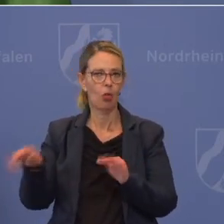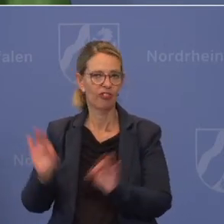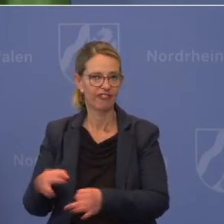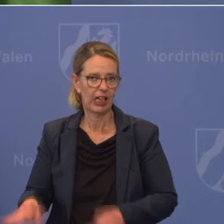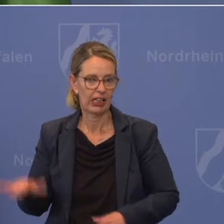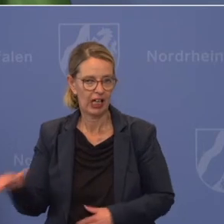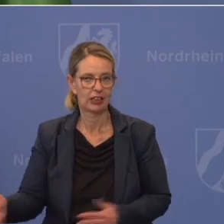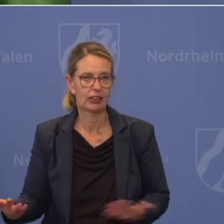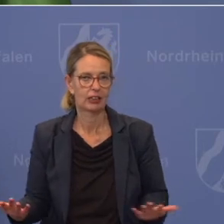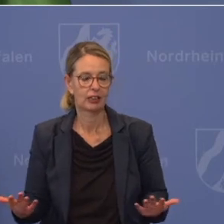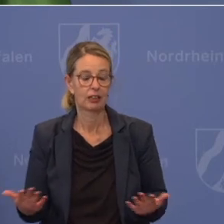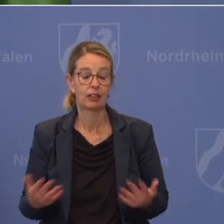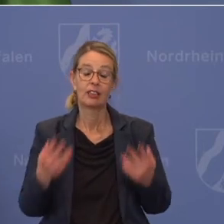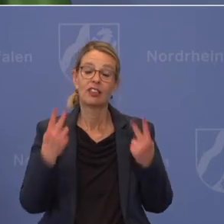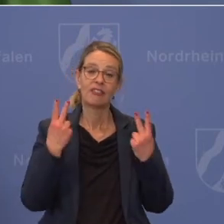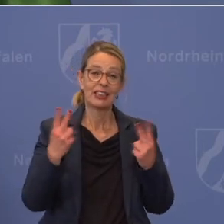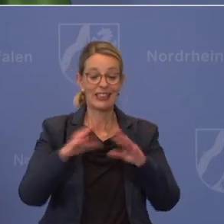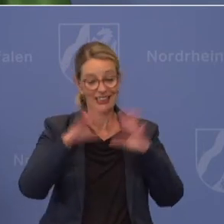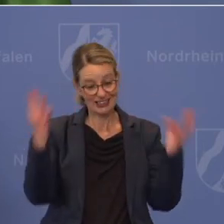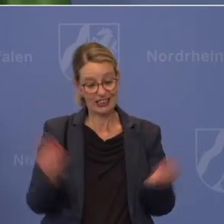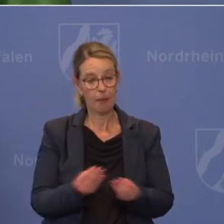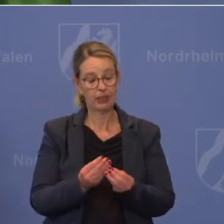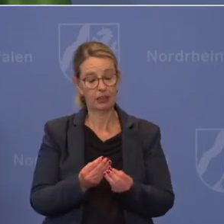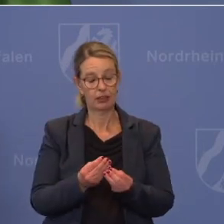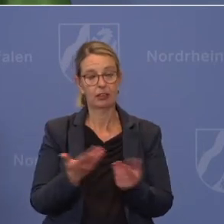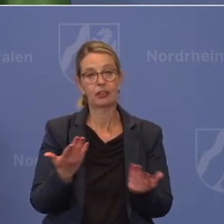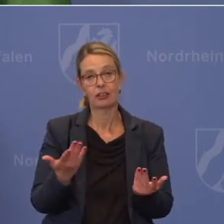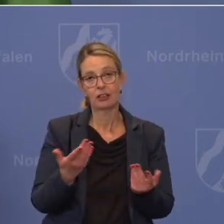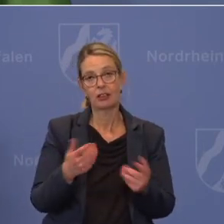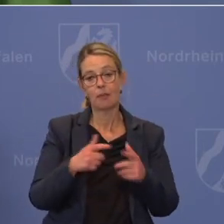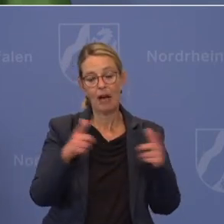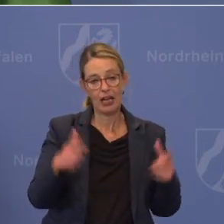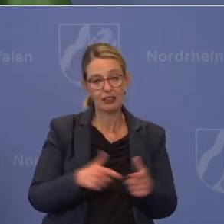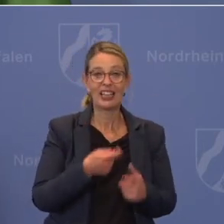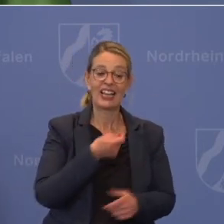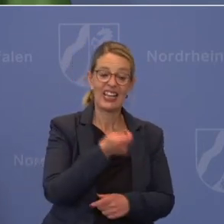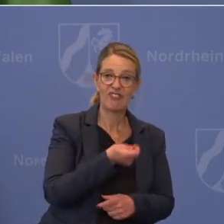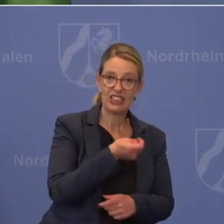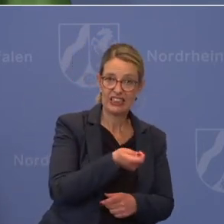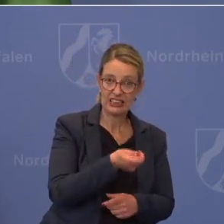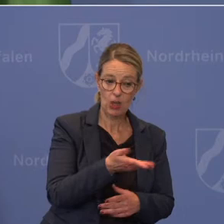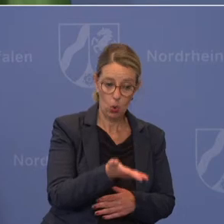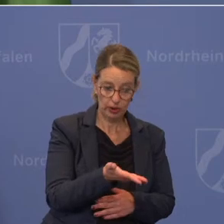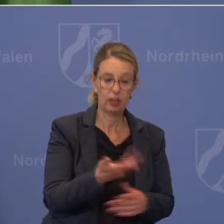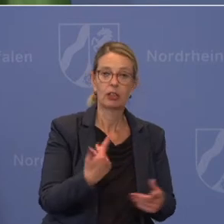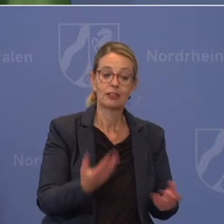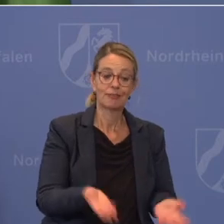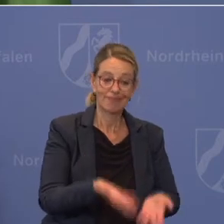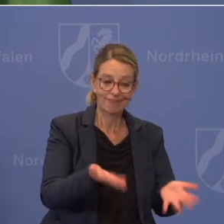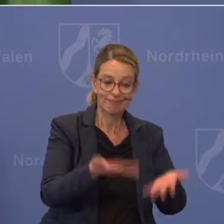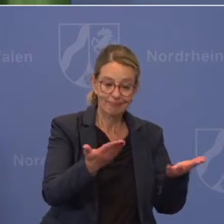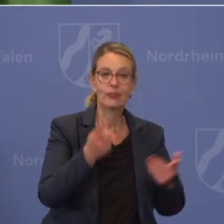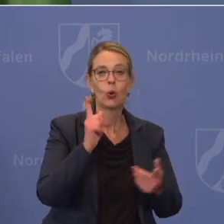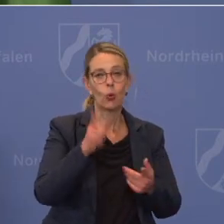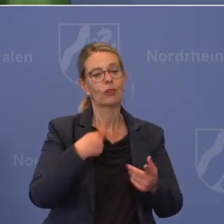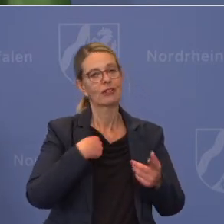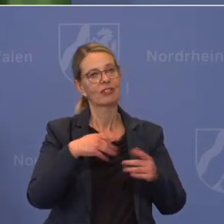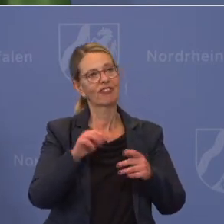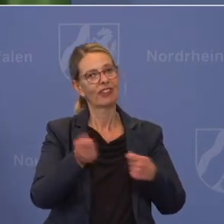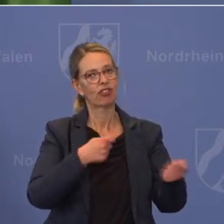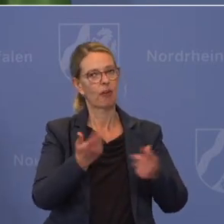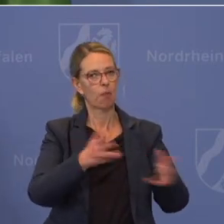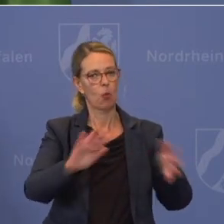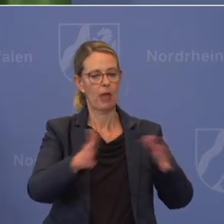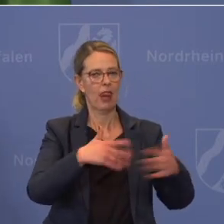wichtiger Teil eines schlüssigen Gesamtpaketes, das Investitionen mobilisiert und die Wirtschaft modernisiert, ist die Anhebung